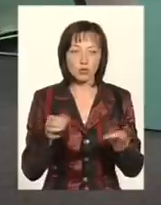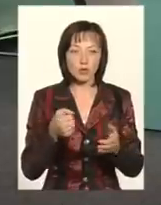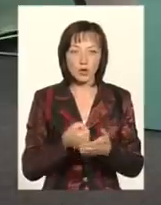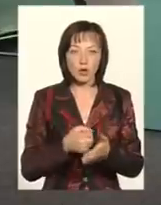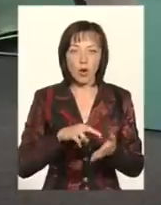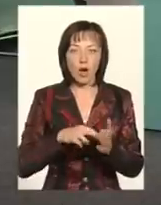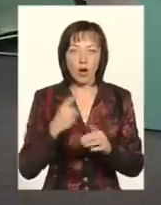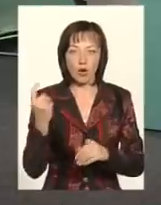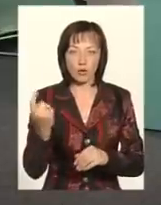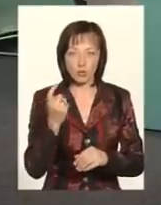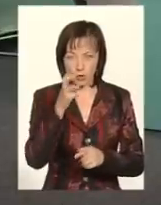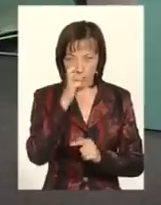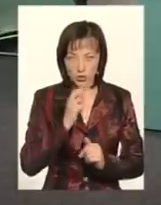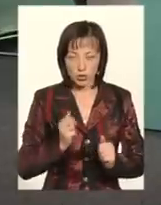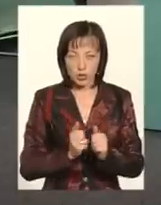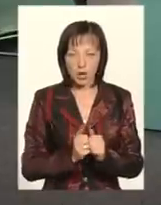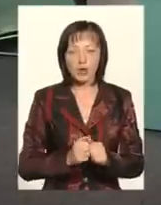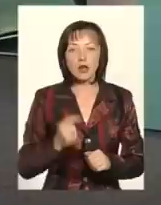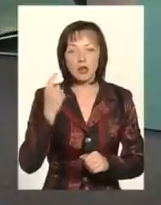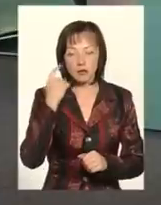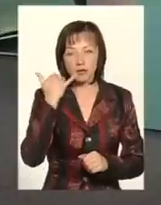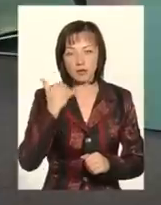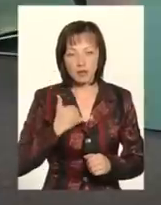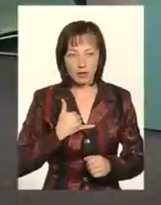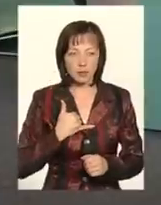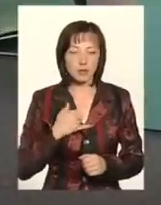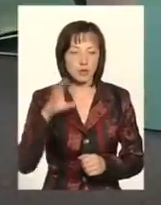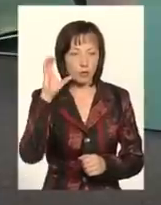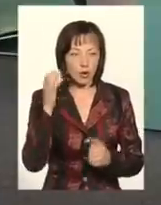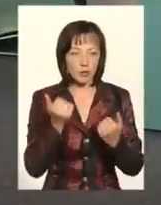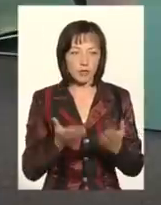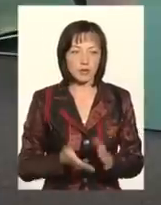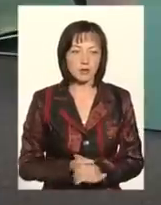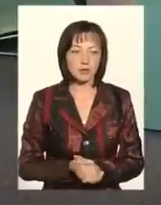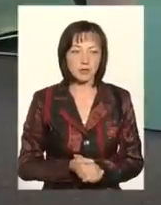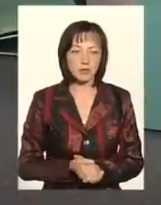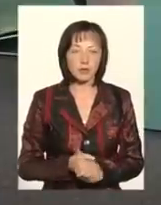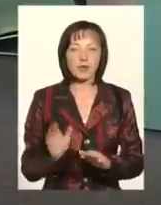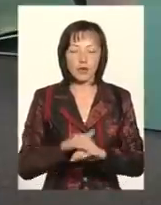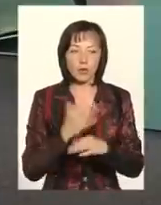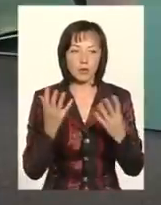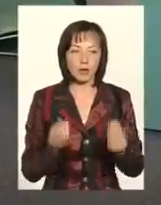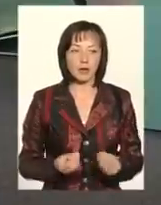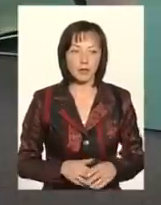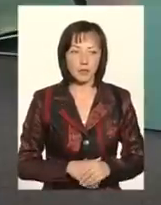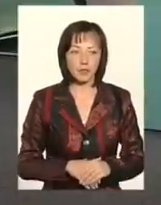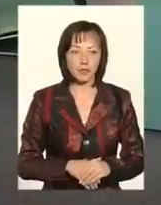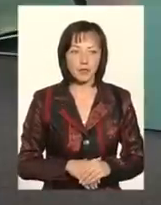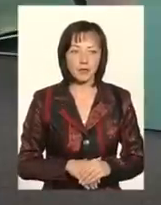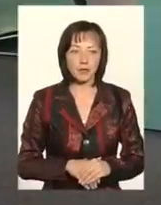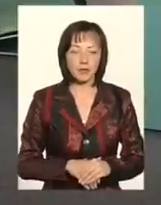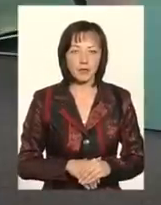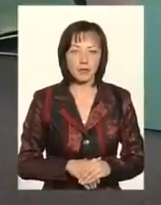економіки держави Зрозуміло Я вас почула в нас є телефонний дзвінок слухаємо вас Доброго дня Доброго здоров'я